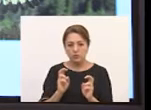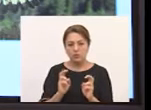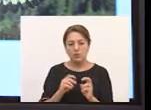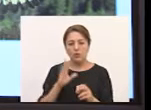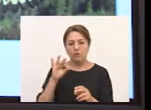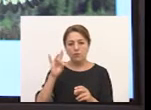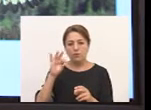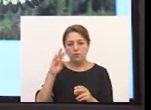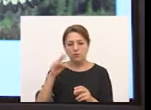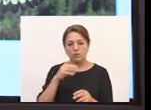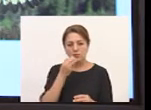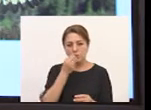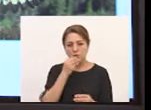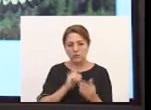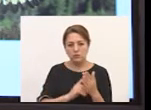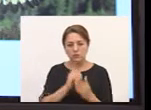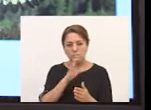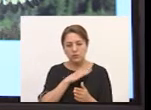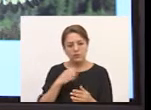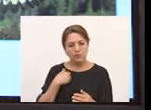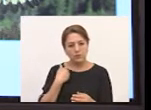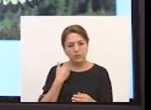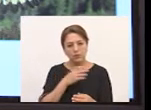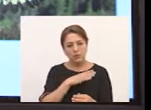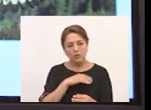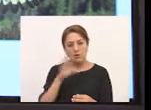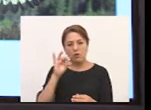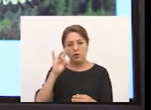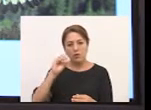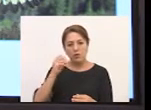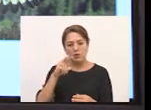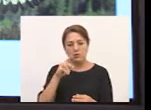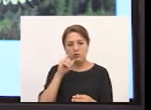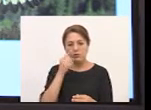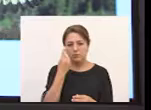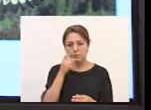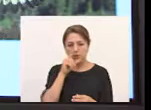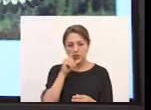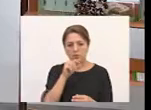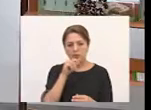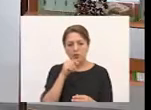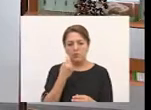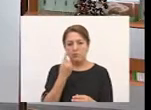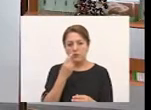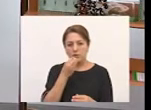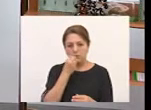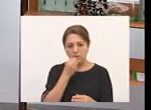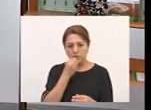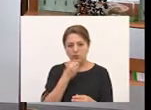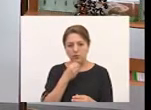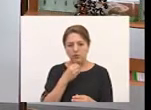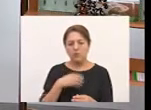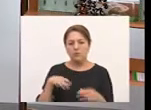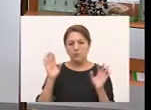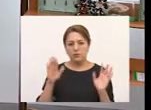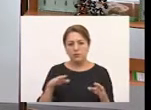Ворон стал клевать да похваливать. Орел клюнул раз, клюнул другой, махнул